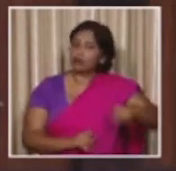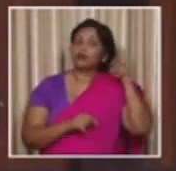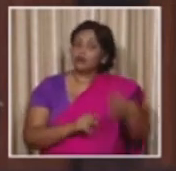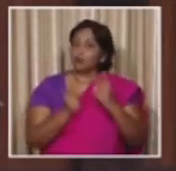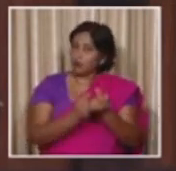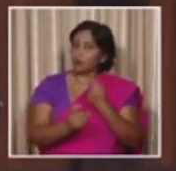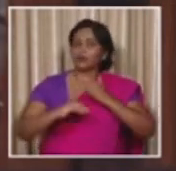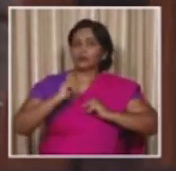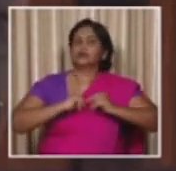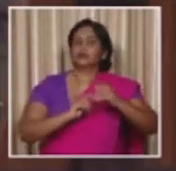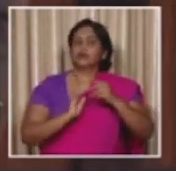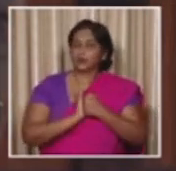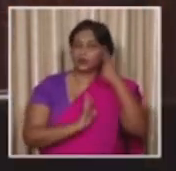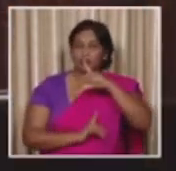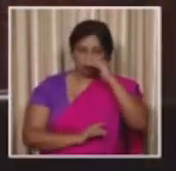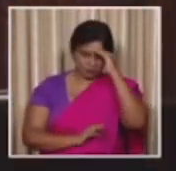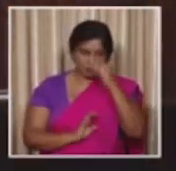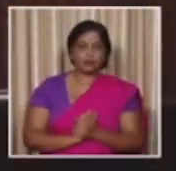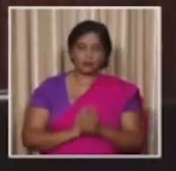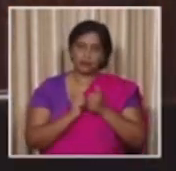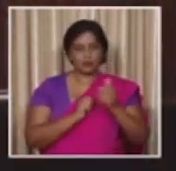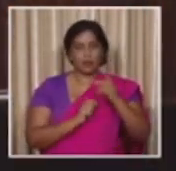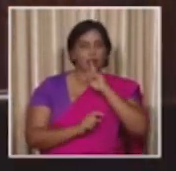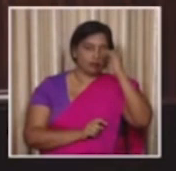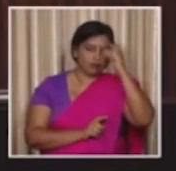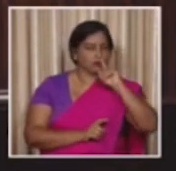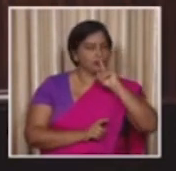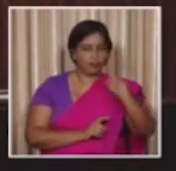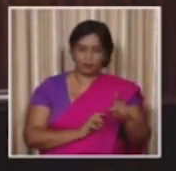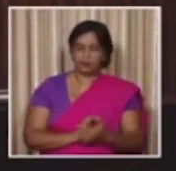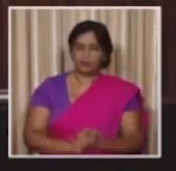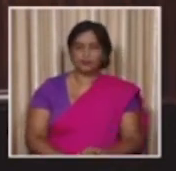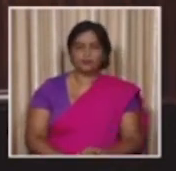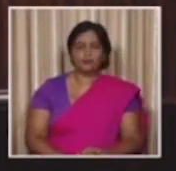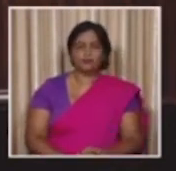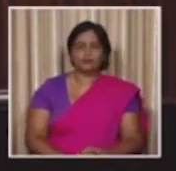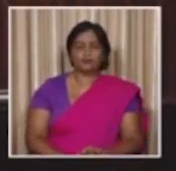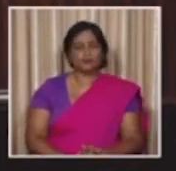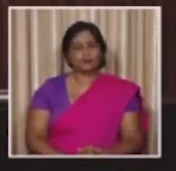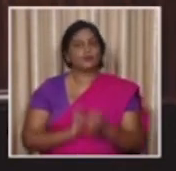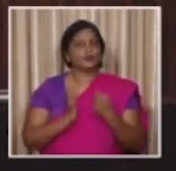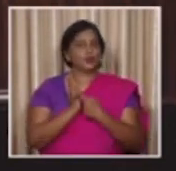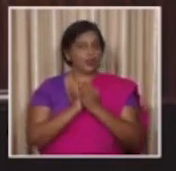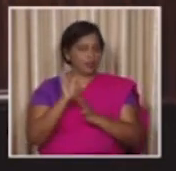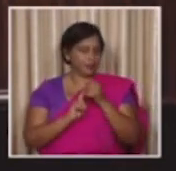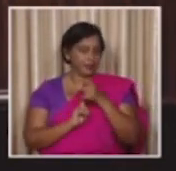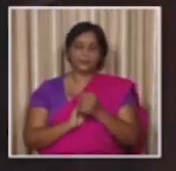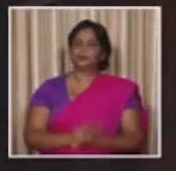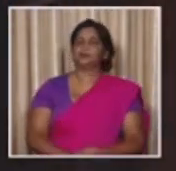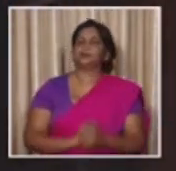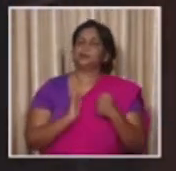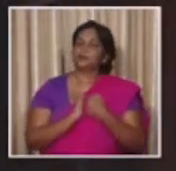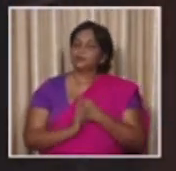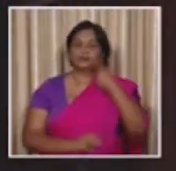මේකට වහාම ඇක්ෂන් එකක් ගන්න ඕනේ ගරු නියෝජ්‍ය කතානායකතුමා ඒක නම් කරු කතානායකතුමා අවධානයට යොමුලා අවශ්‍ය පියවර ගන්න ඔව් රෝහිත මහත්මයා ගරු